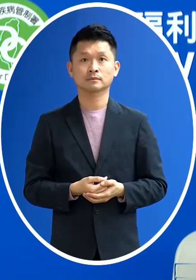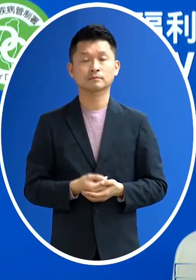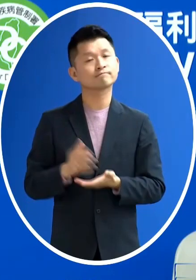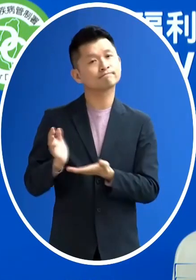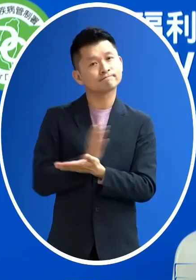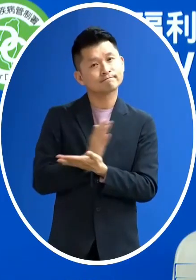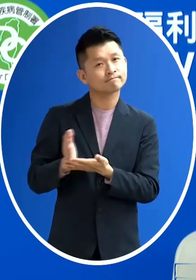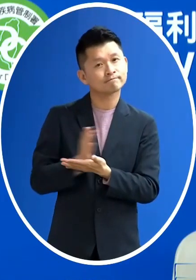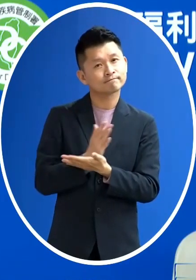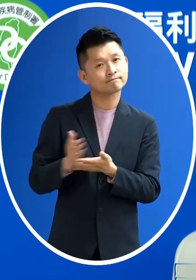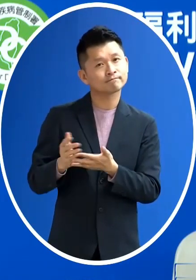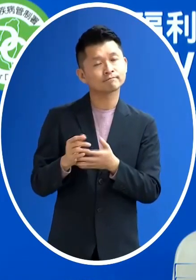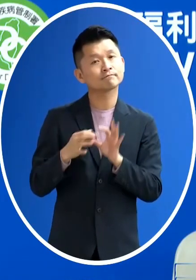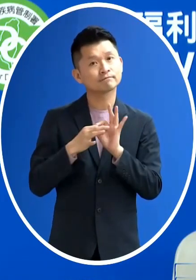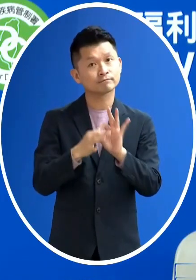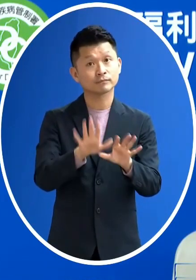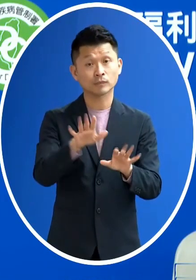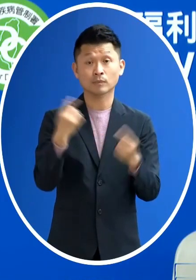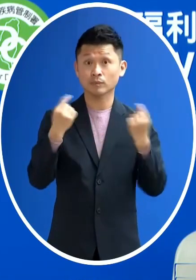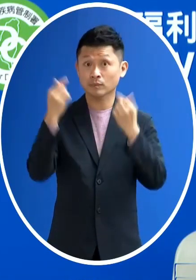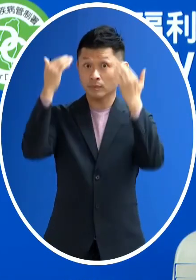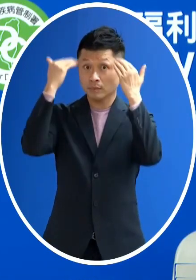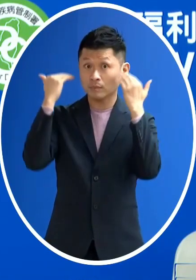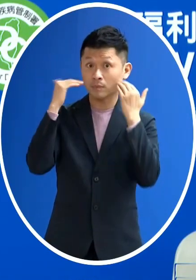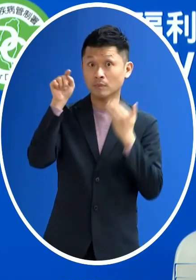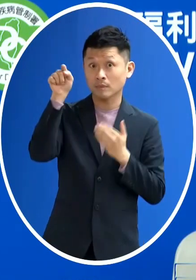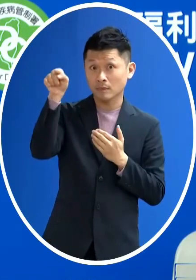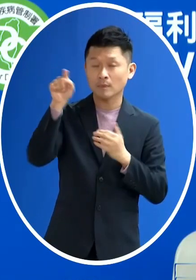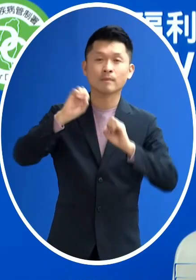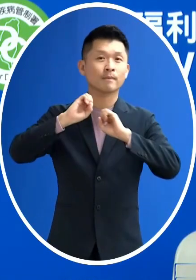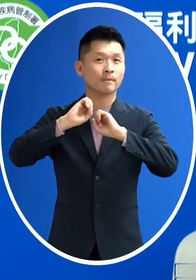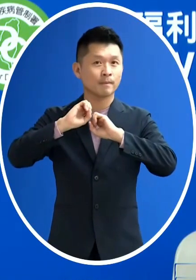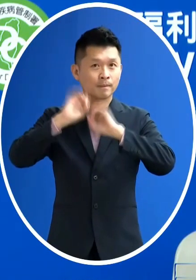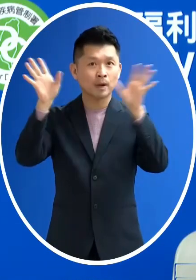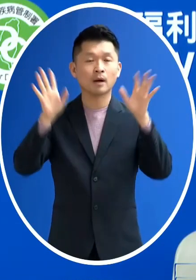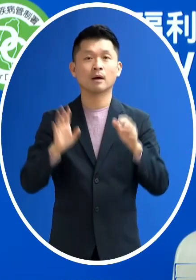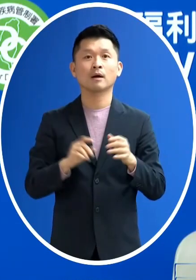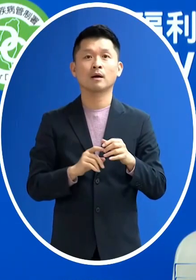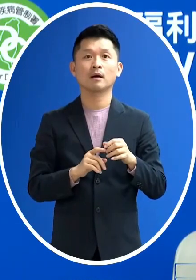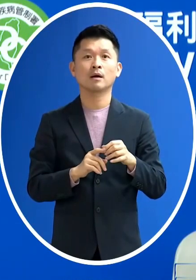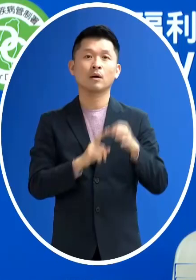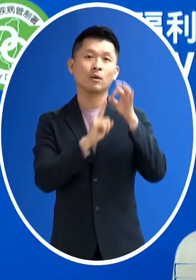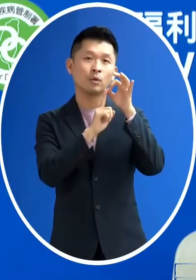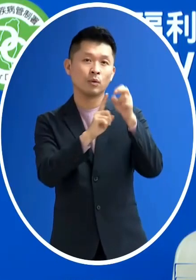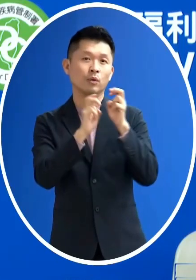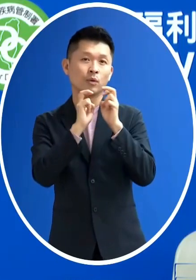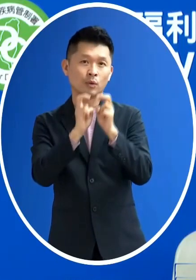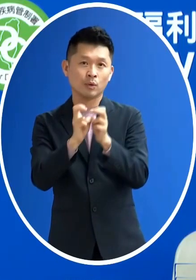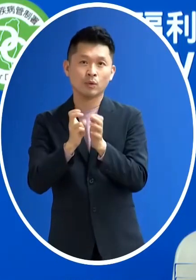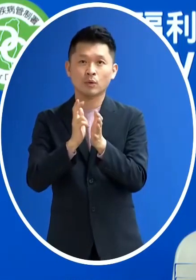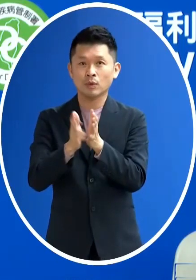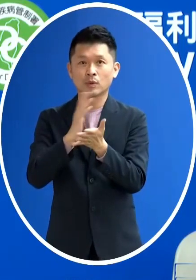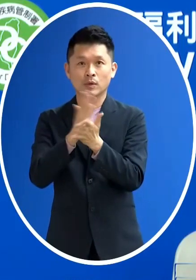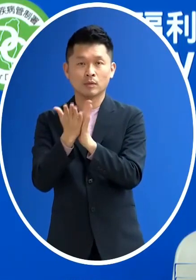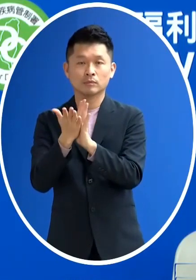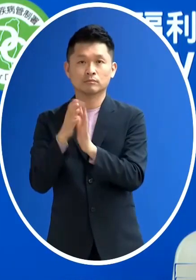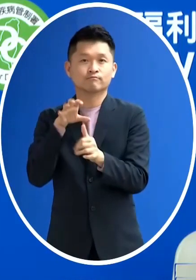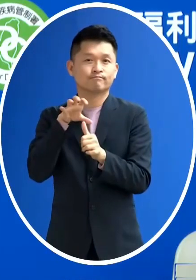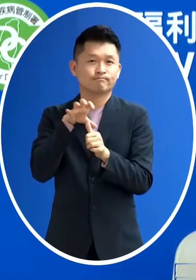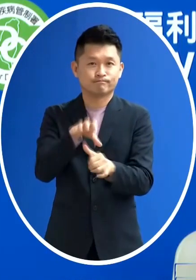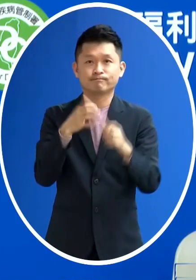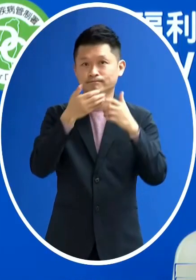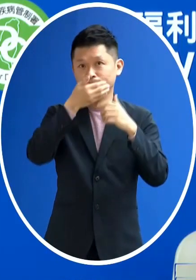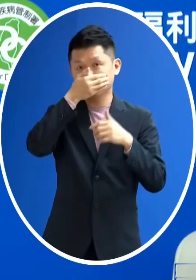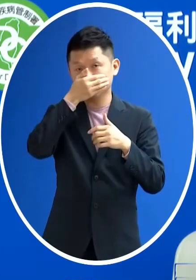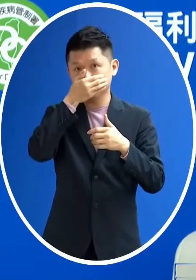做评估了哈。我们也知道，像韩国这边哈，那他已经宣布他的这个大这个公众运输的部分，他已经不强制戴口